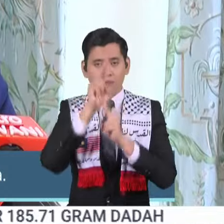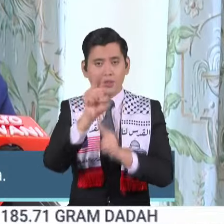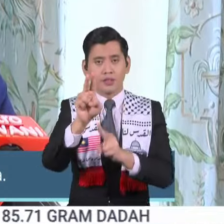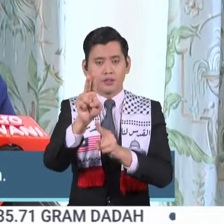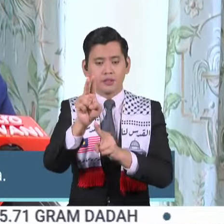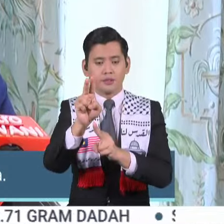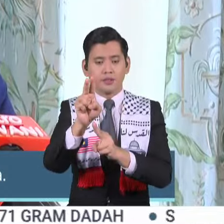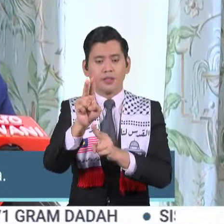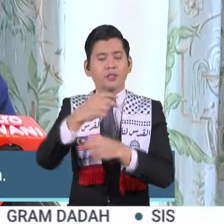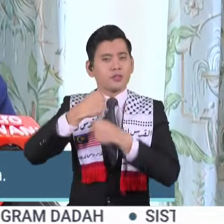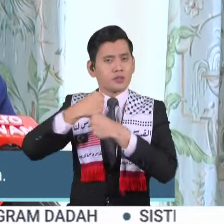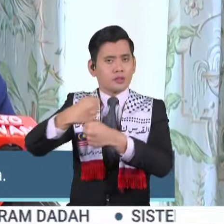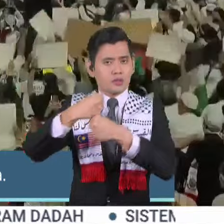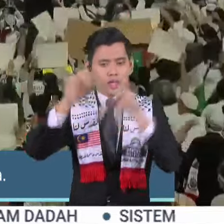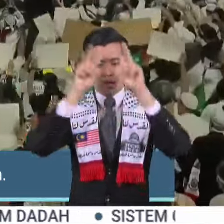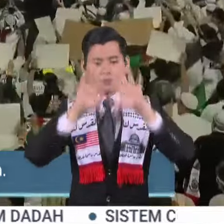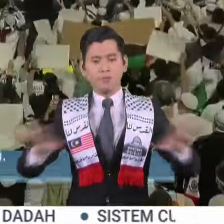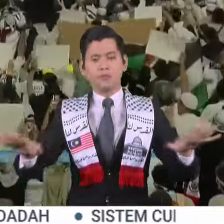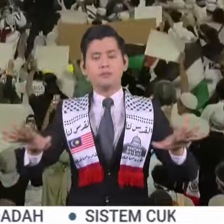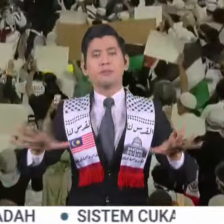the outstanding support.